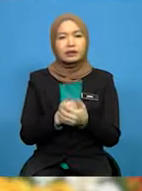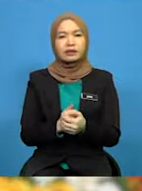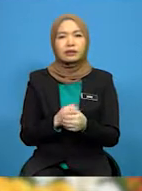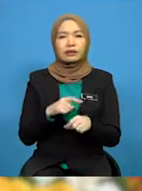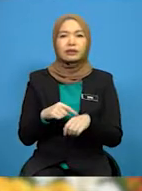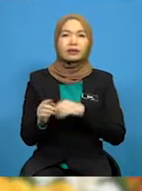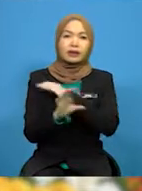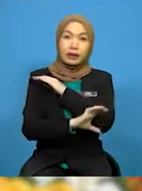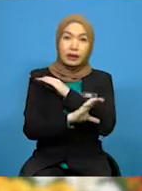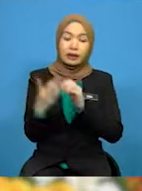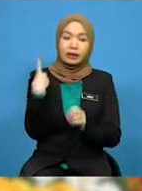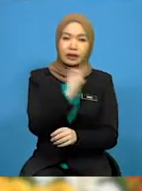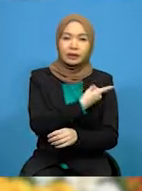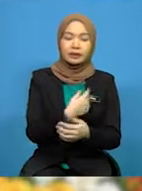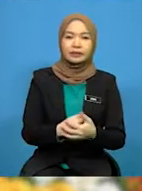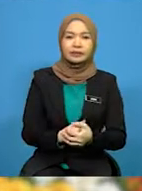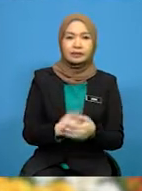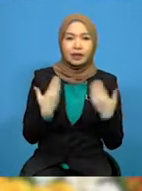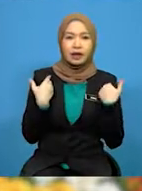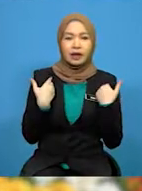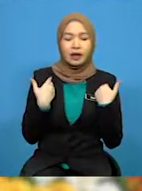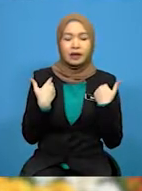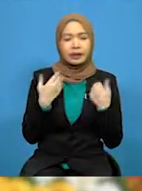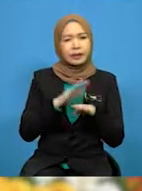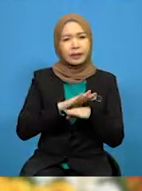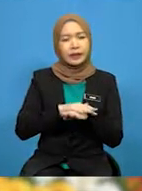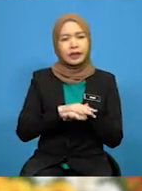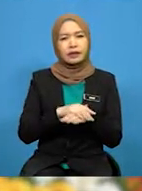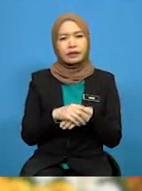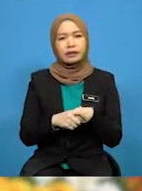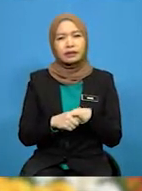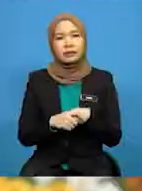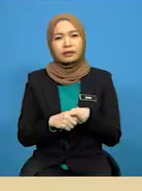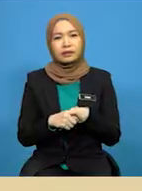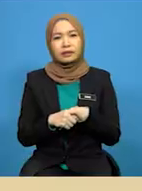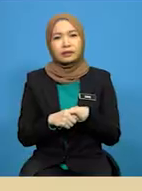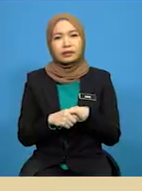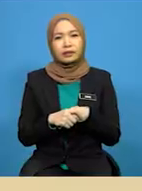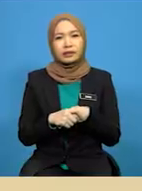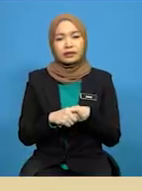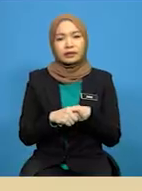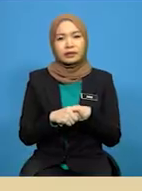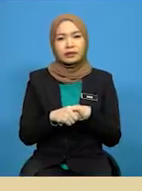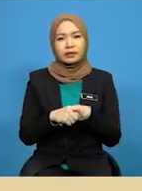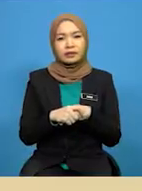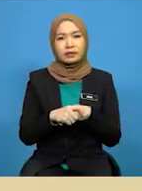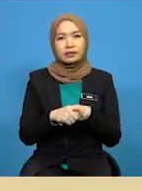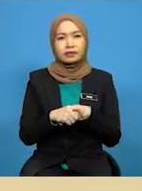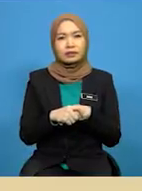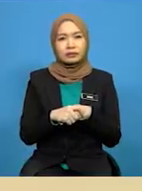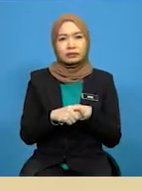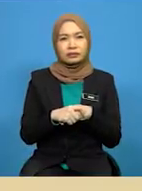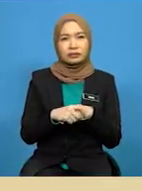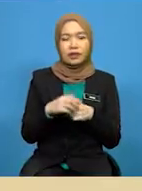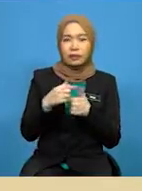negara? Terima kasih Cikgu Ali. Ada beberapa sebab penganggur perlu ditangani. Pertama, pembaziran sumber